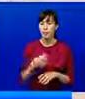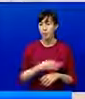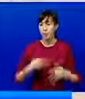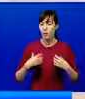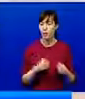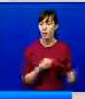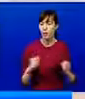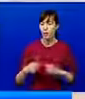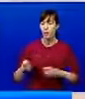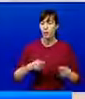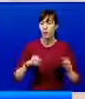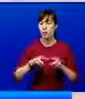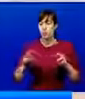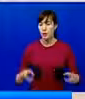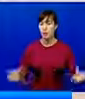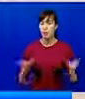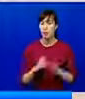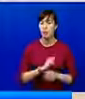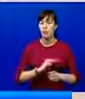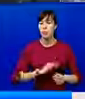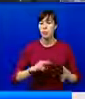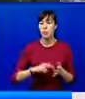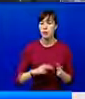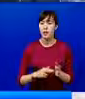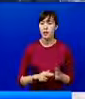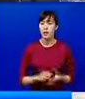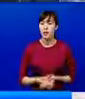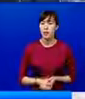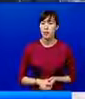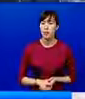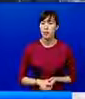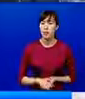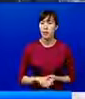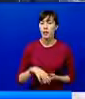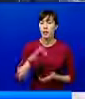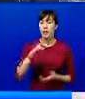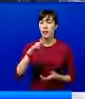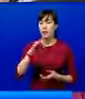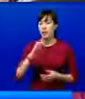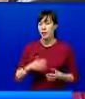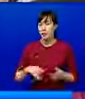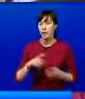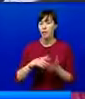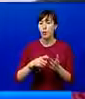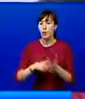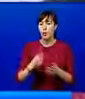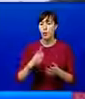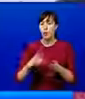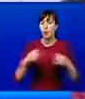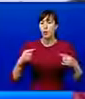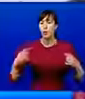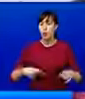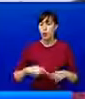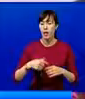денсаулық сақтау министрлігімен бірігіп жасап атқан проектісі. НТБ ұйымы құрт ауруына қарсы дәрінің бірнеше түрін